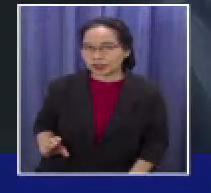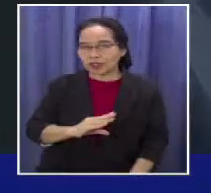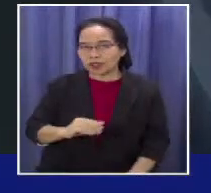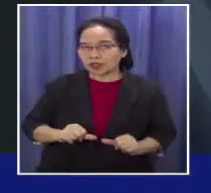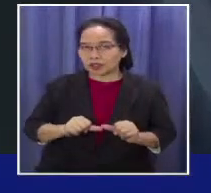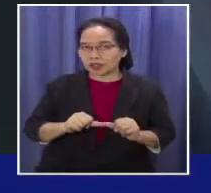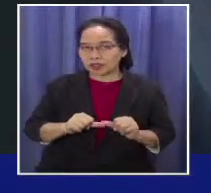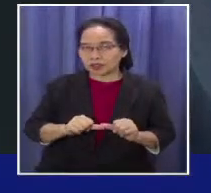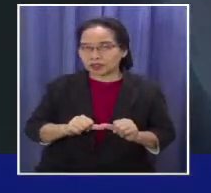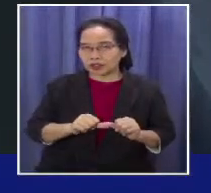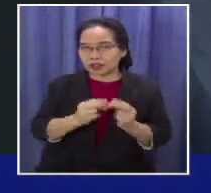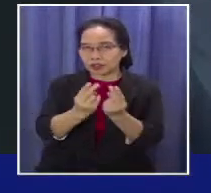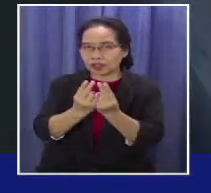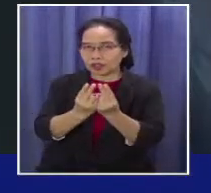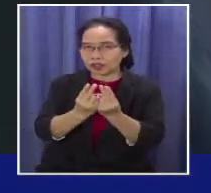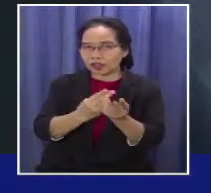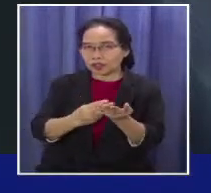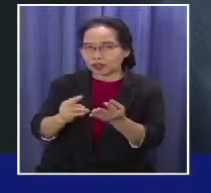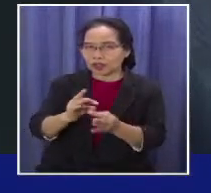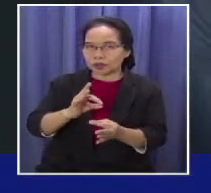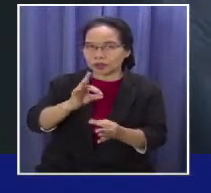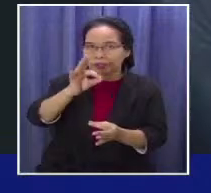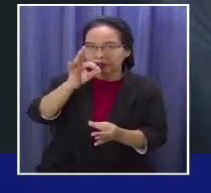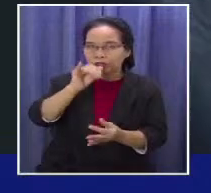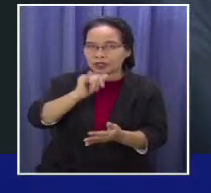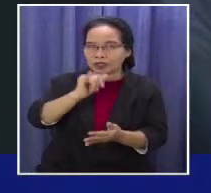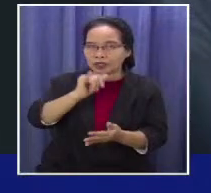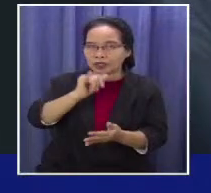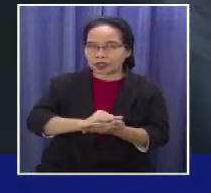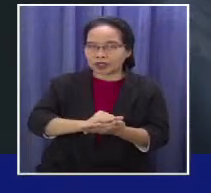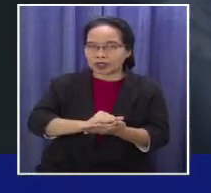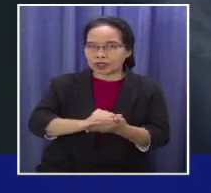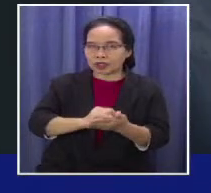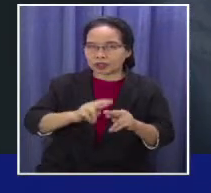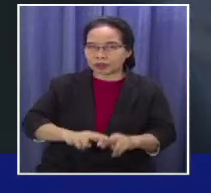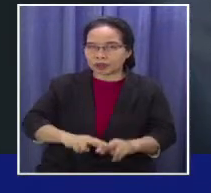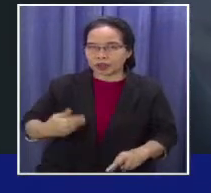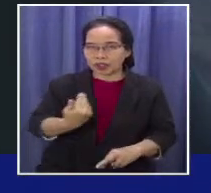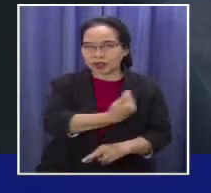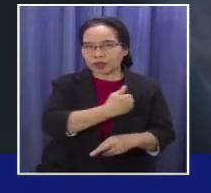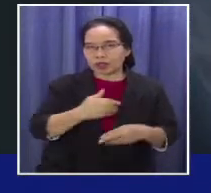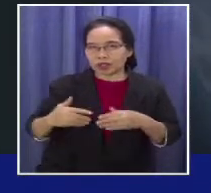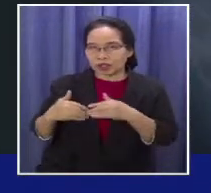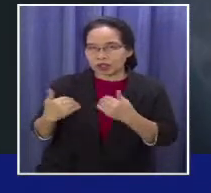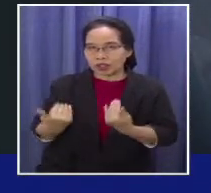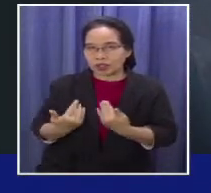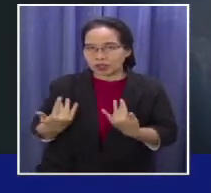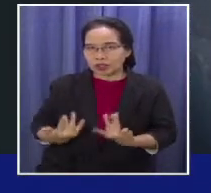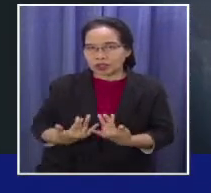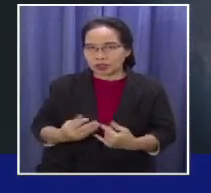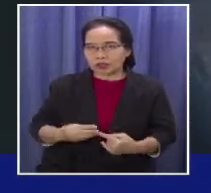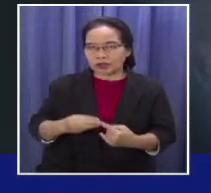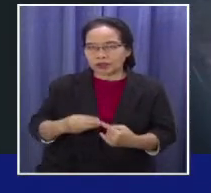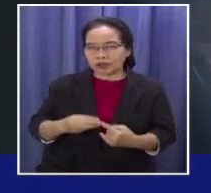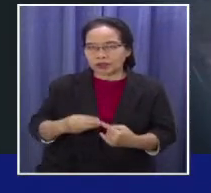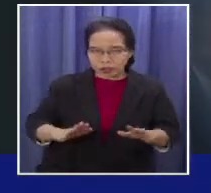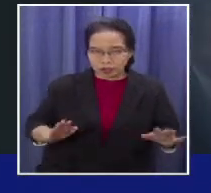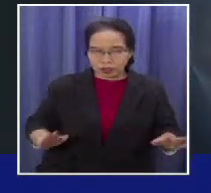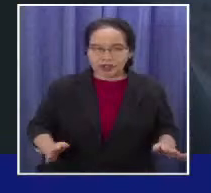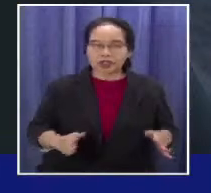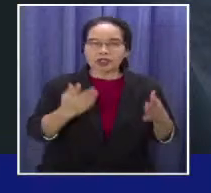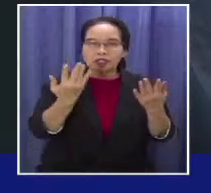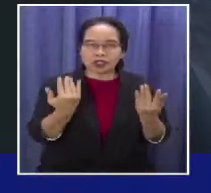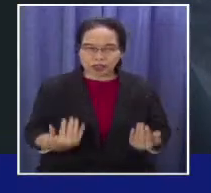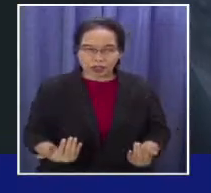ɛfiri yɛn agya wɔ soro nkyɛn. Adom a yɛresa a ɛfiri n'Awurade Yesu Kristo ne Honhom Kronkron